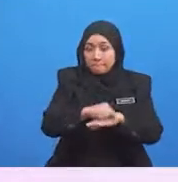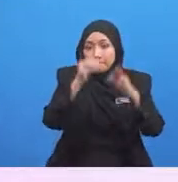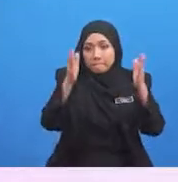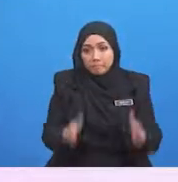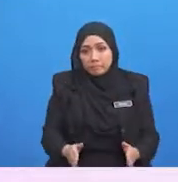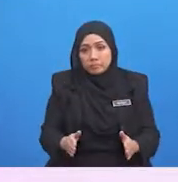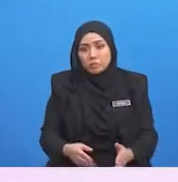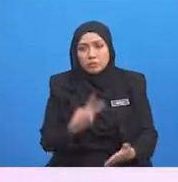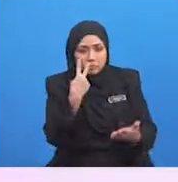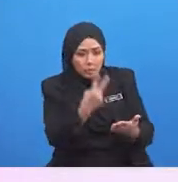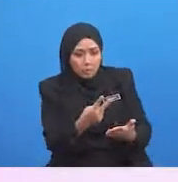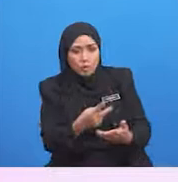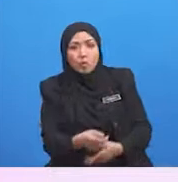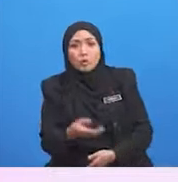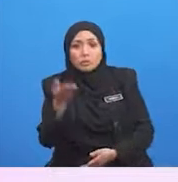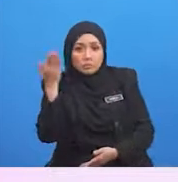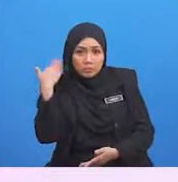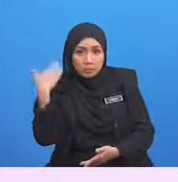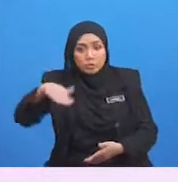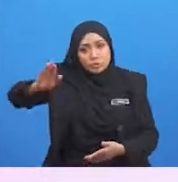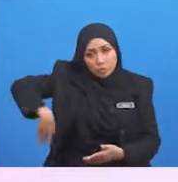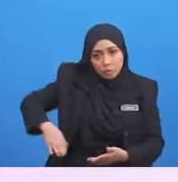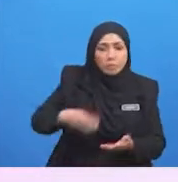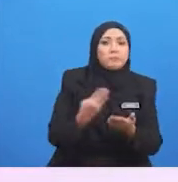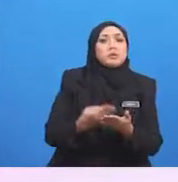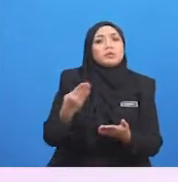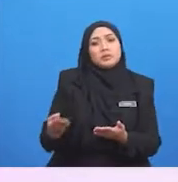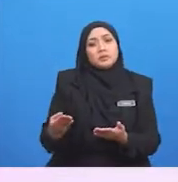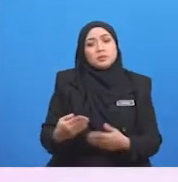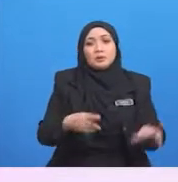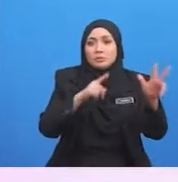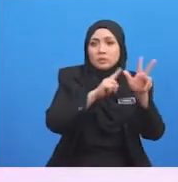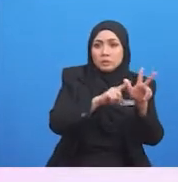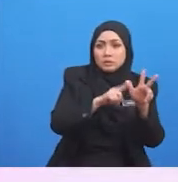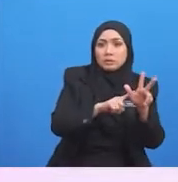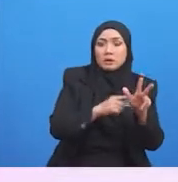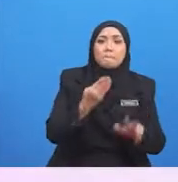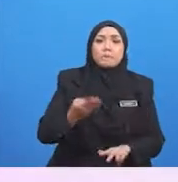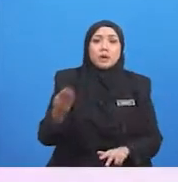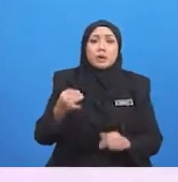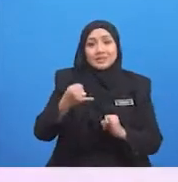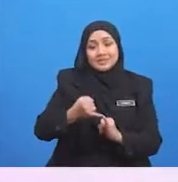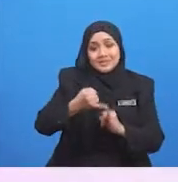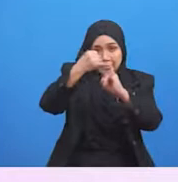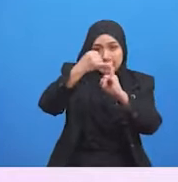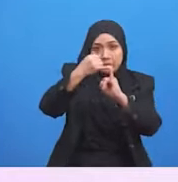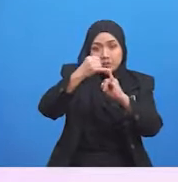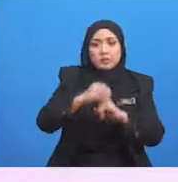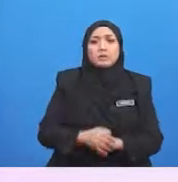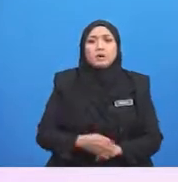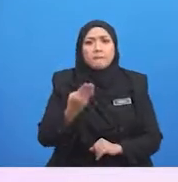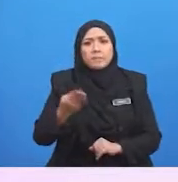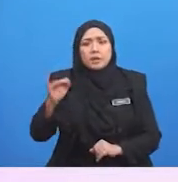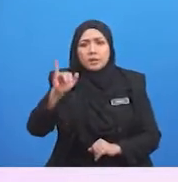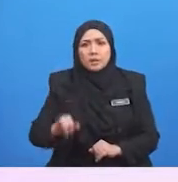membuat pembelian produk ini. Yang ketiga adalah barang istimewa, iaitu barang yang